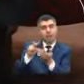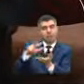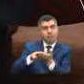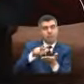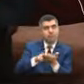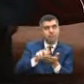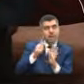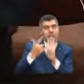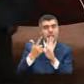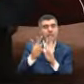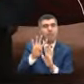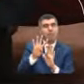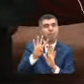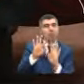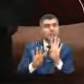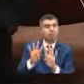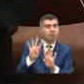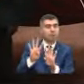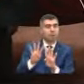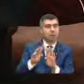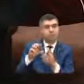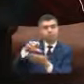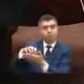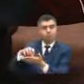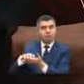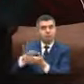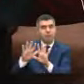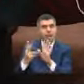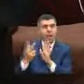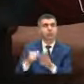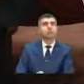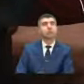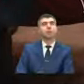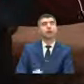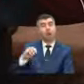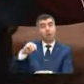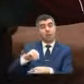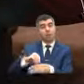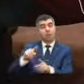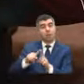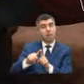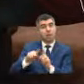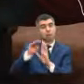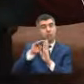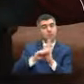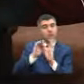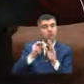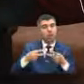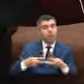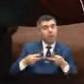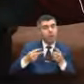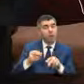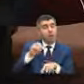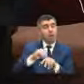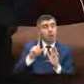القانون رقم 47/18 المتعلق بإصلاح المراكز الجهوية للاستثمار وإحداث اللجان الجهوية الموحدة للاستثمار. هذا